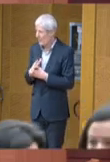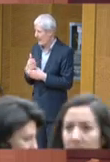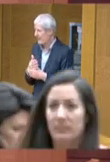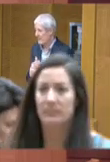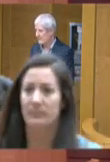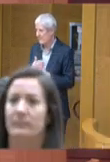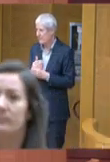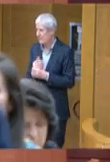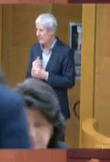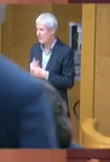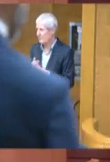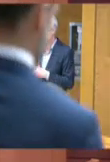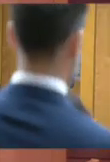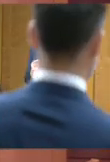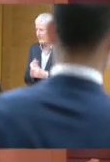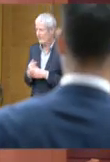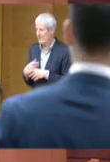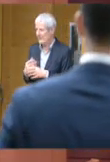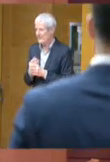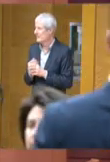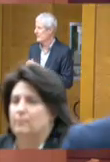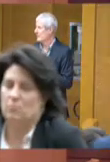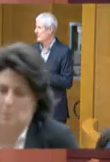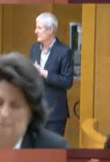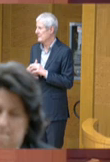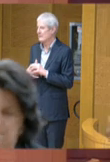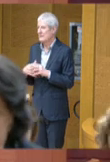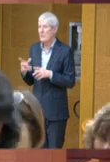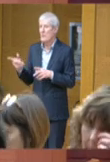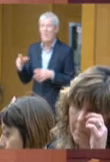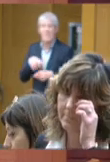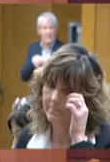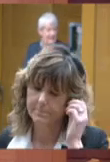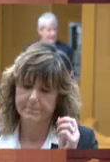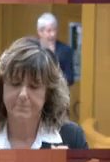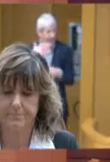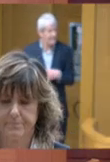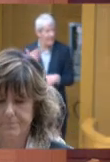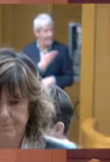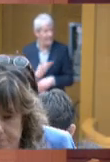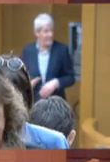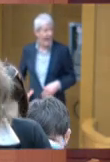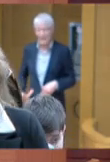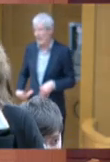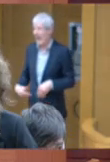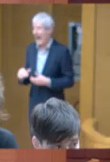intervento dell'Osservatorio Nazionale delle Disabilità, del Ministero delle Disabilità, dell'Associazione